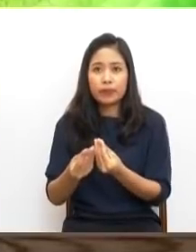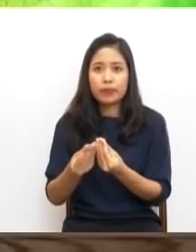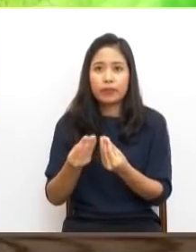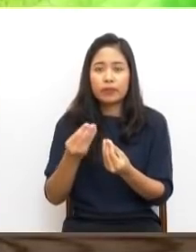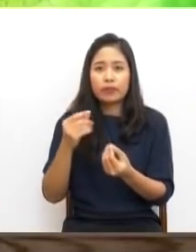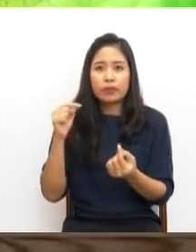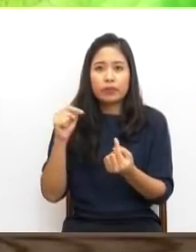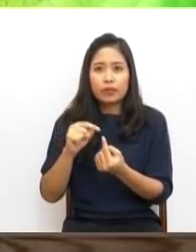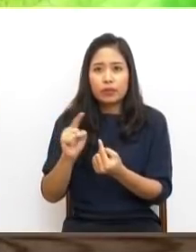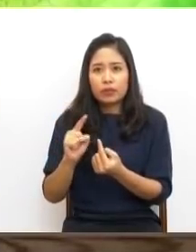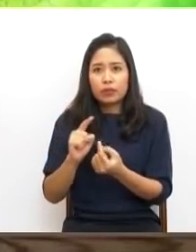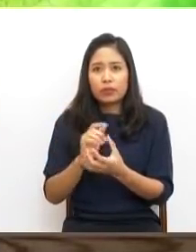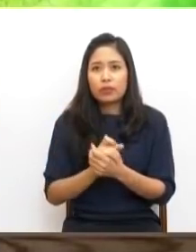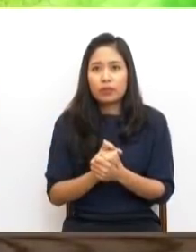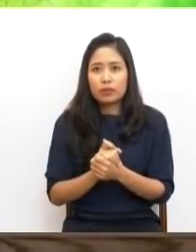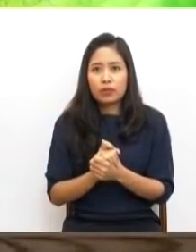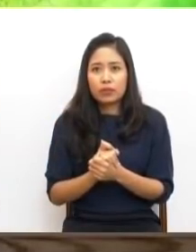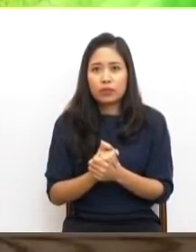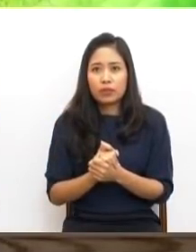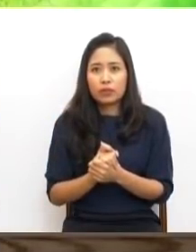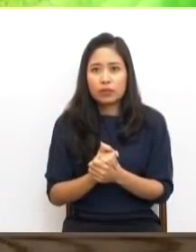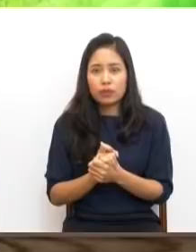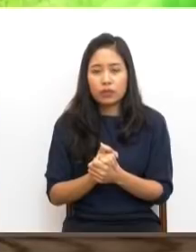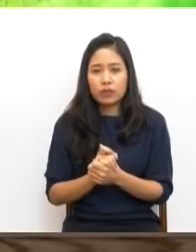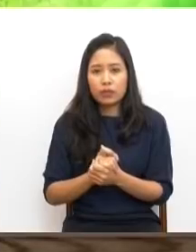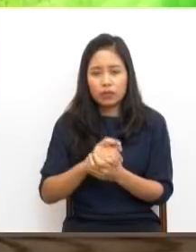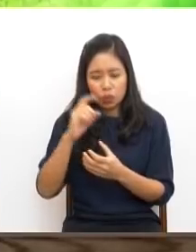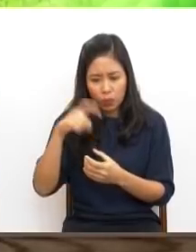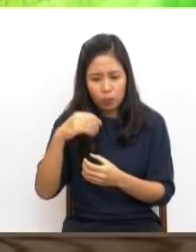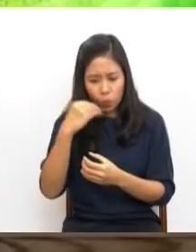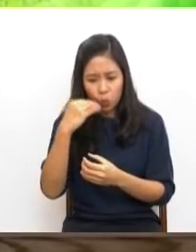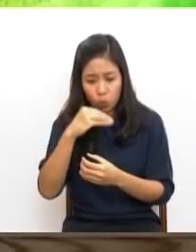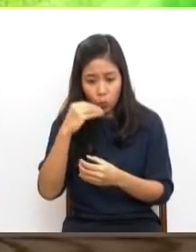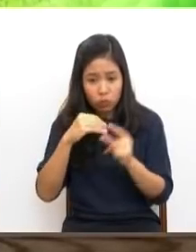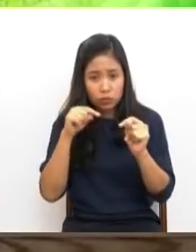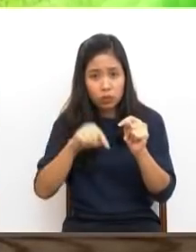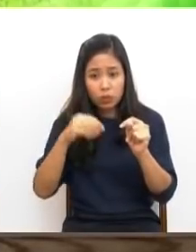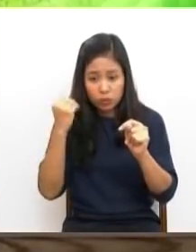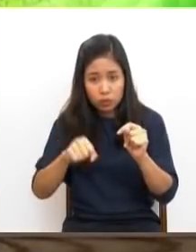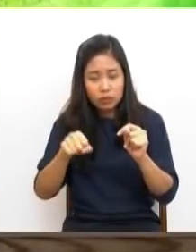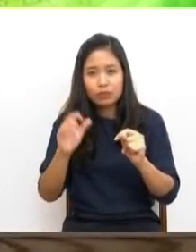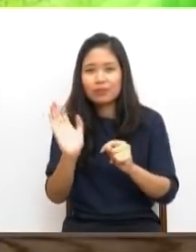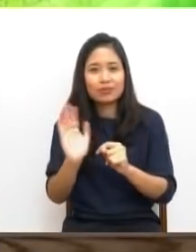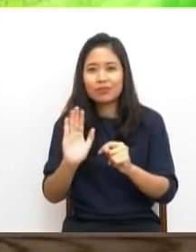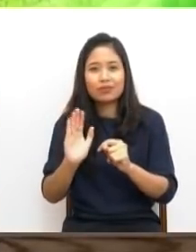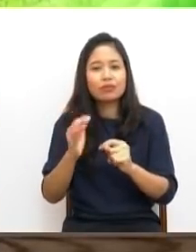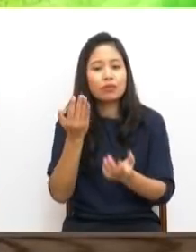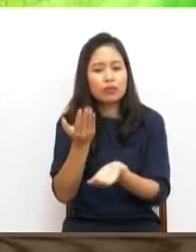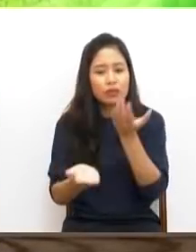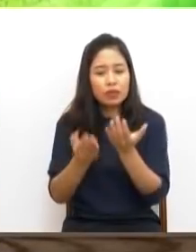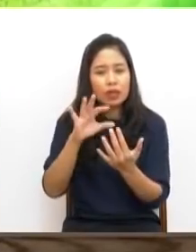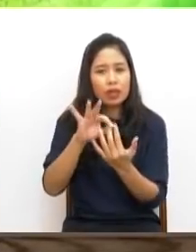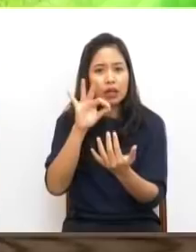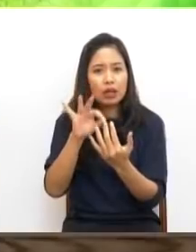นๆในแต่ละเขตไม่จำเป็นว่าต้องมีทุกตำบล นะครับอาจจะ2ตำบลรวมเป็น1 3ตำบลรวมมาเป็น